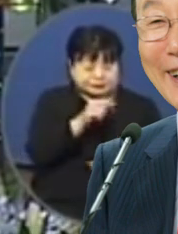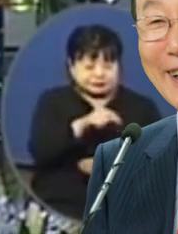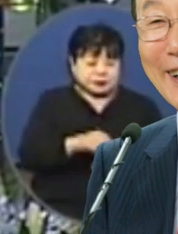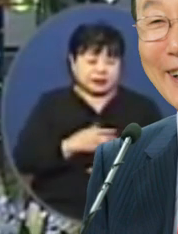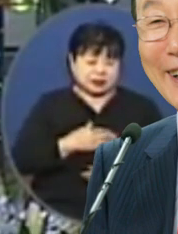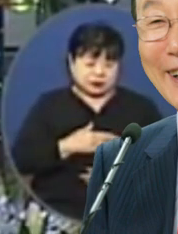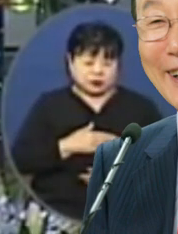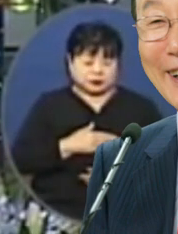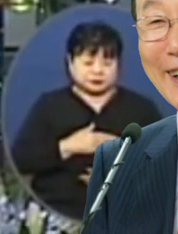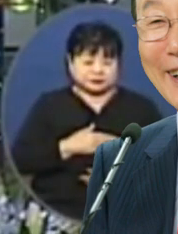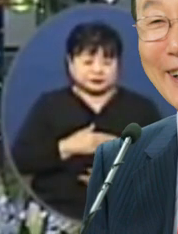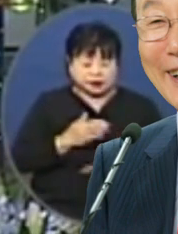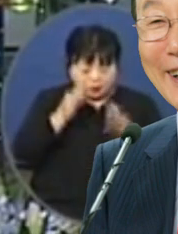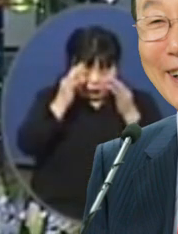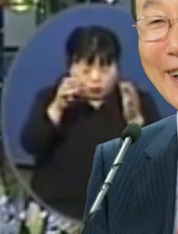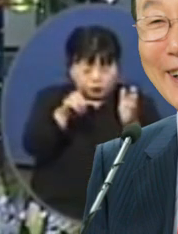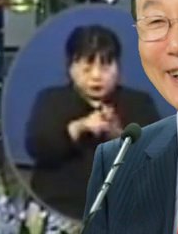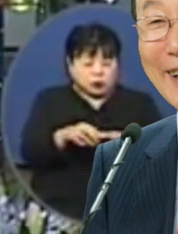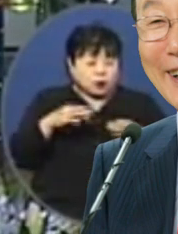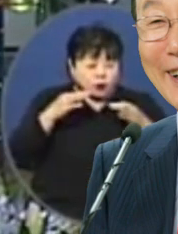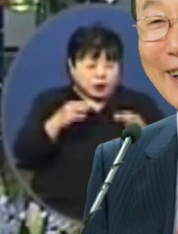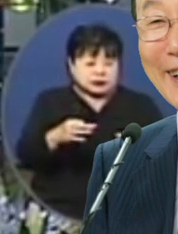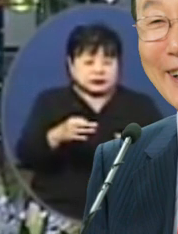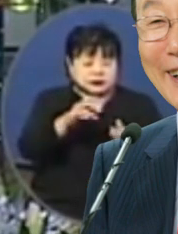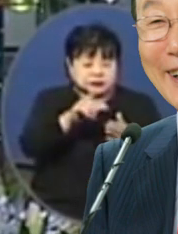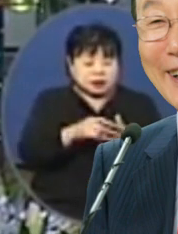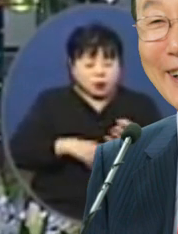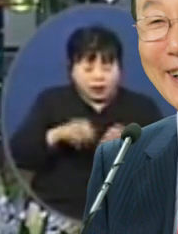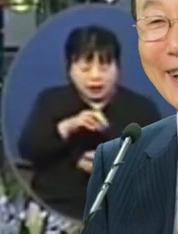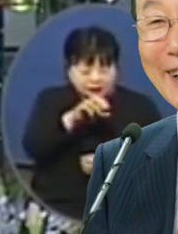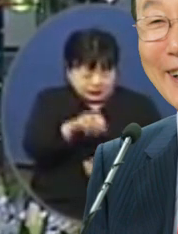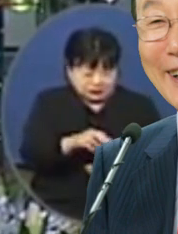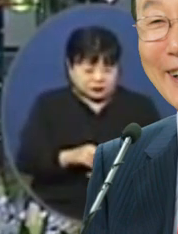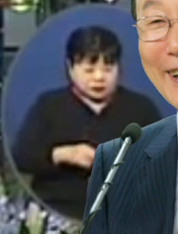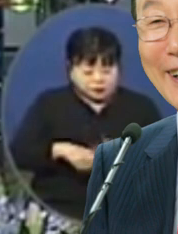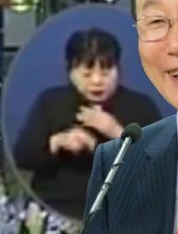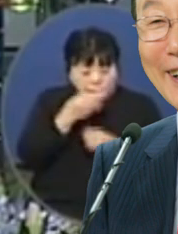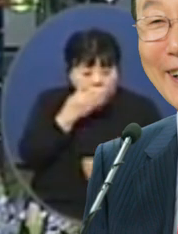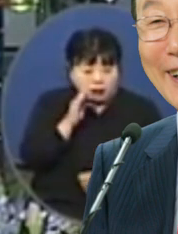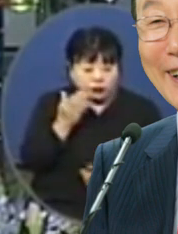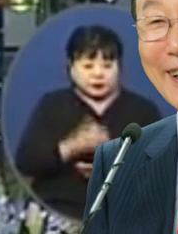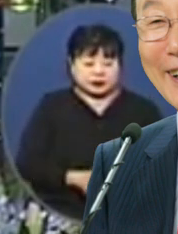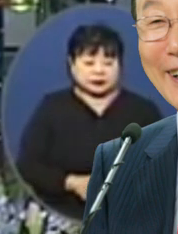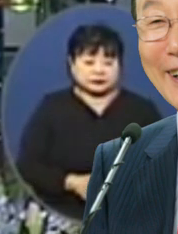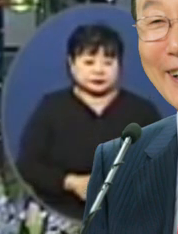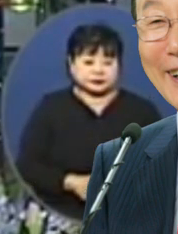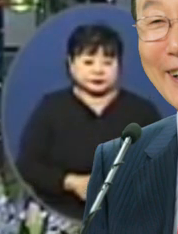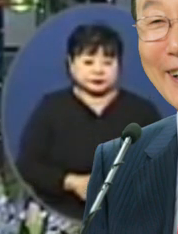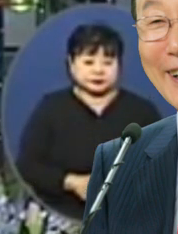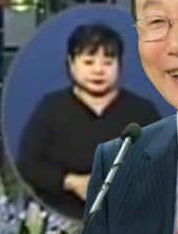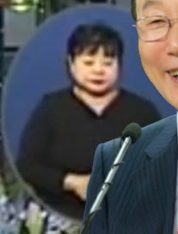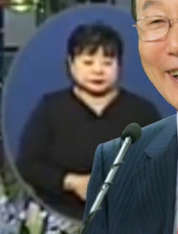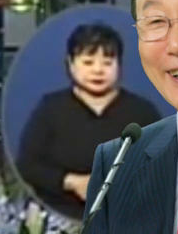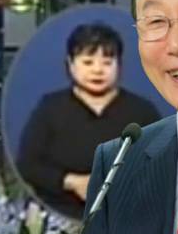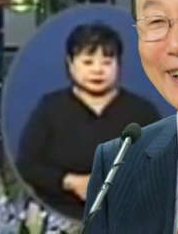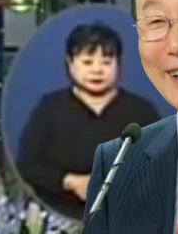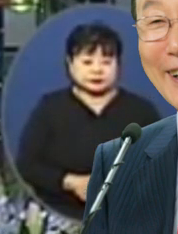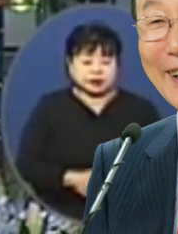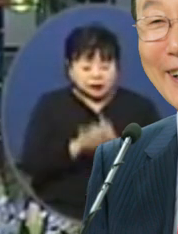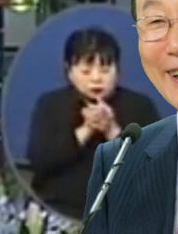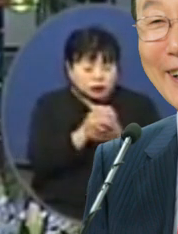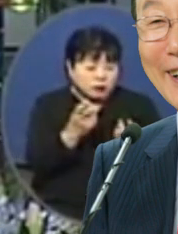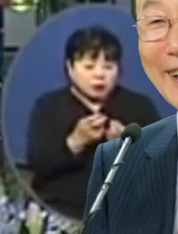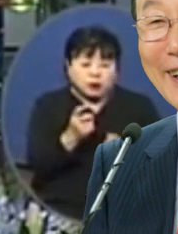알고 그렇게 바라보고 믿고 외치면 환란에서 피할 수가 있는 것입니다. 어떻게 기도를